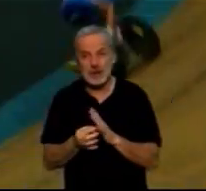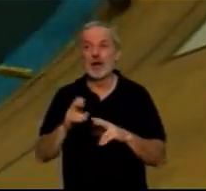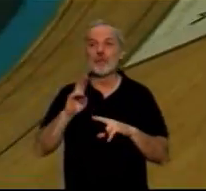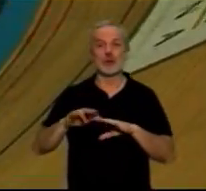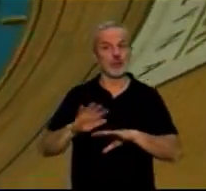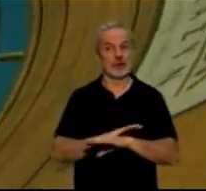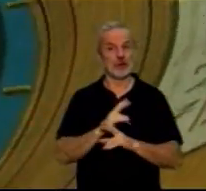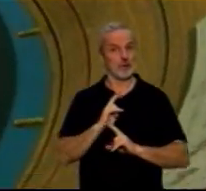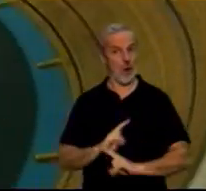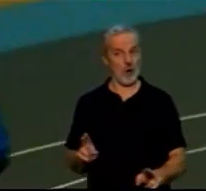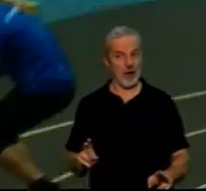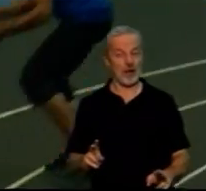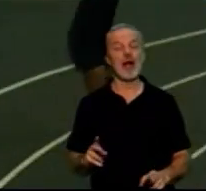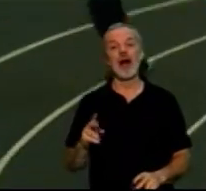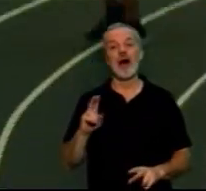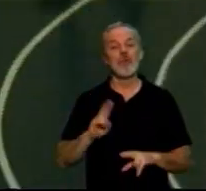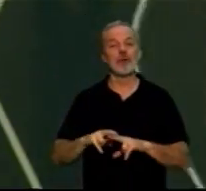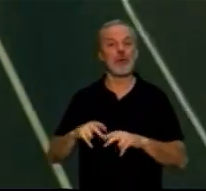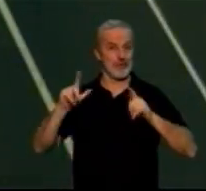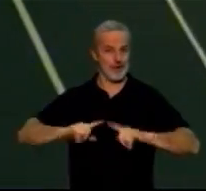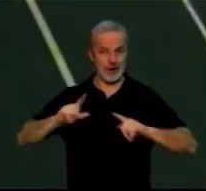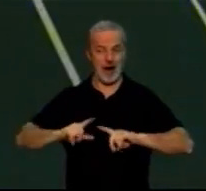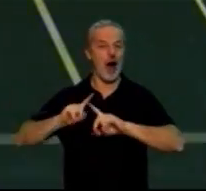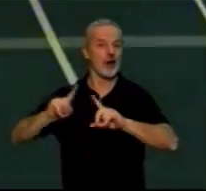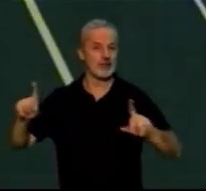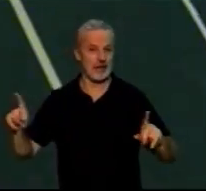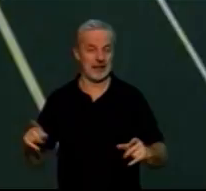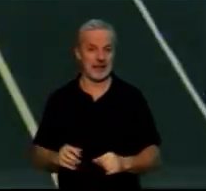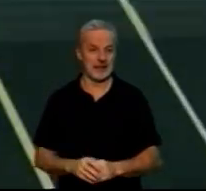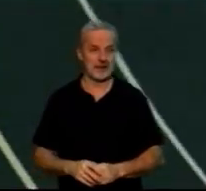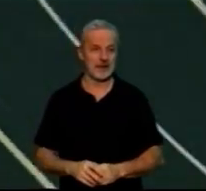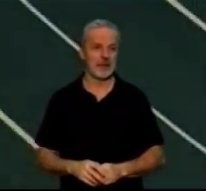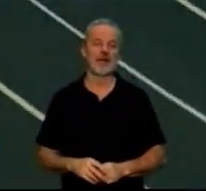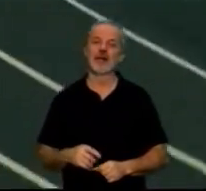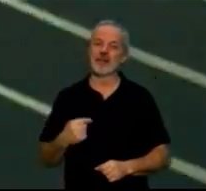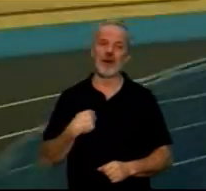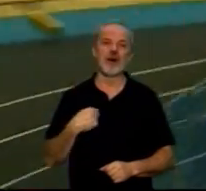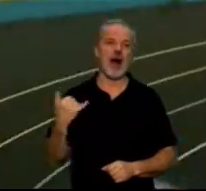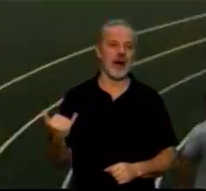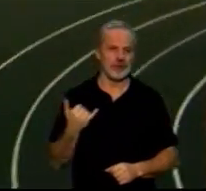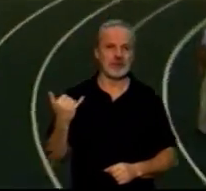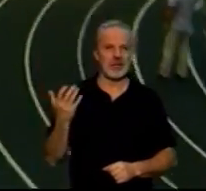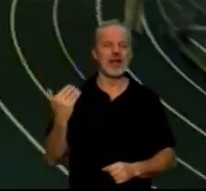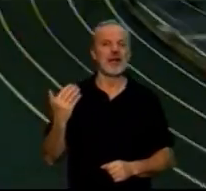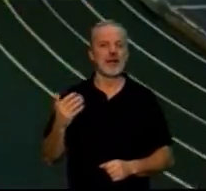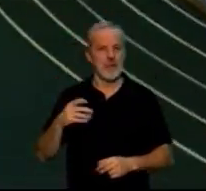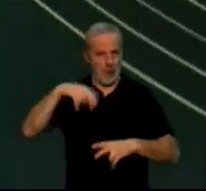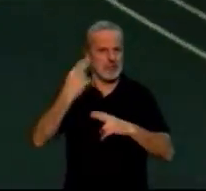pak ať už se ty ostatní předvedou. Vlastně já jsem startoval jako poslední, jelikož jsem vlastně byl obhájce, tak jsem startoval